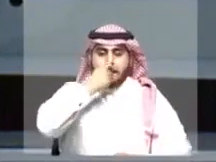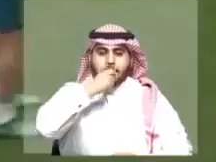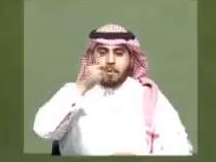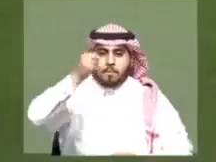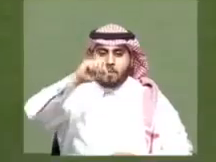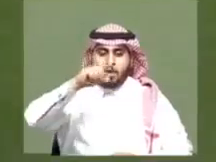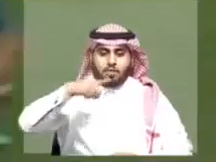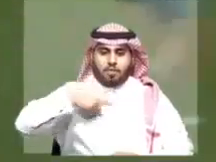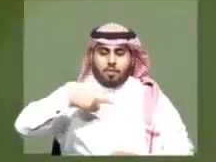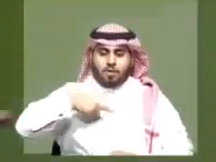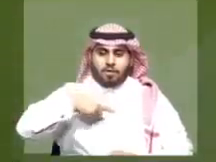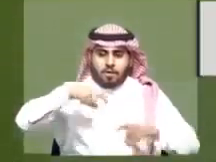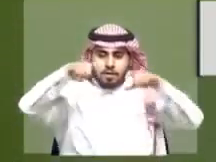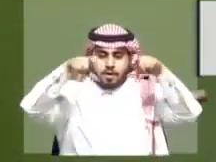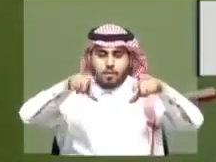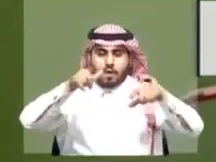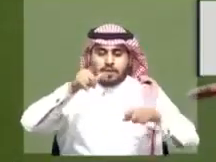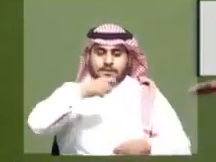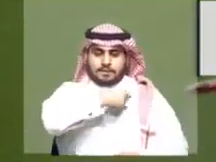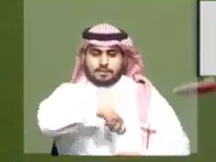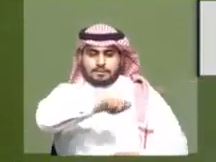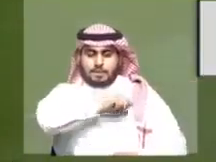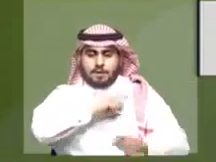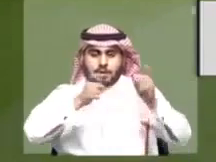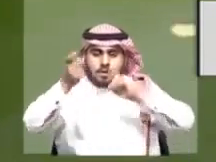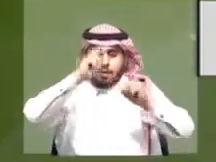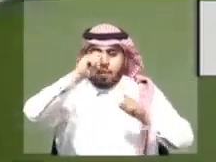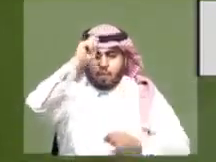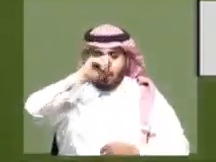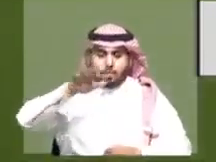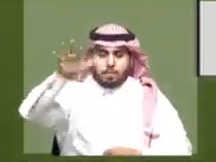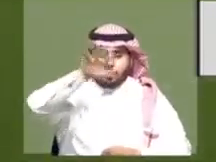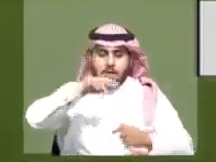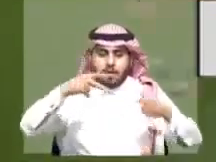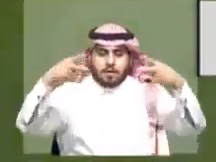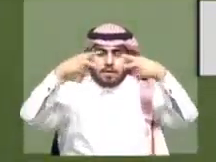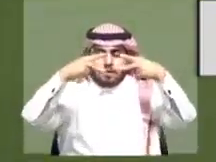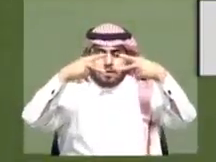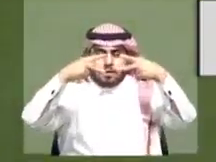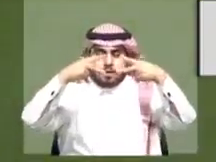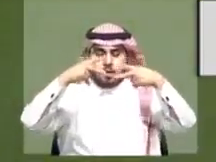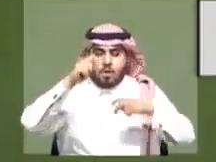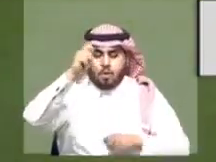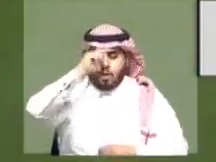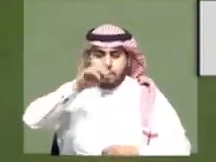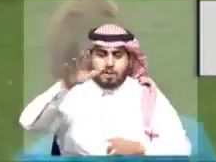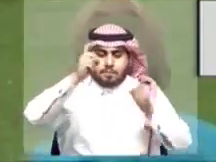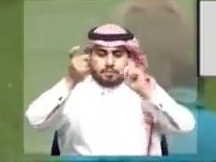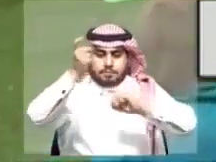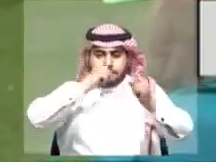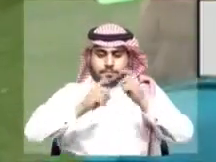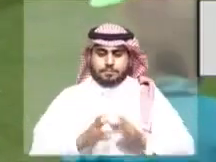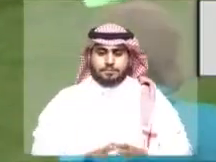الثلاثاء على ملعب سانتياغو برنابيو ضمن منافسات إياب الدور نصف النهائي لمسابقة دوري أبطال أوروبا